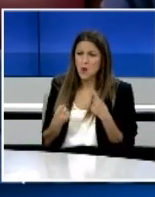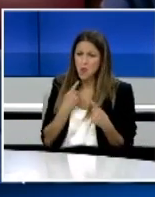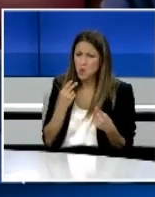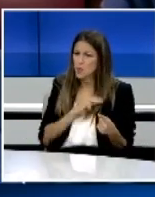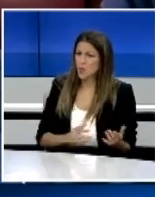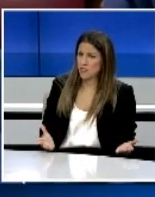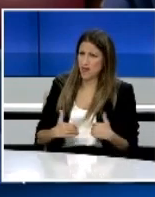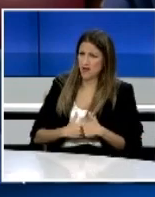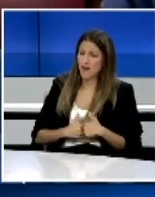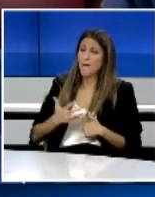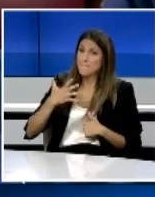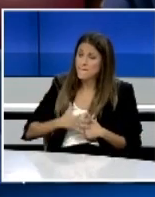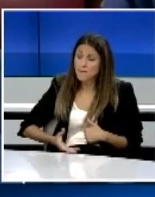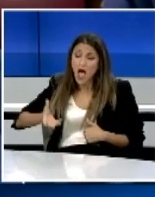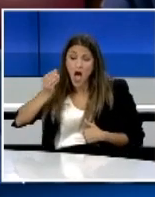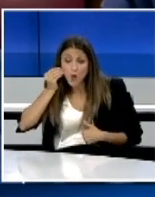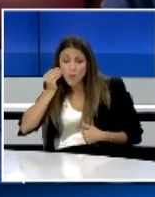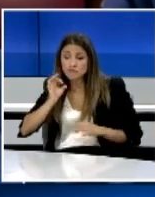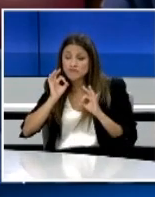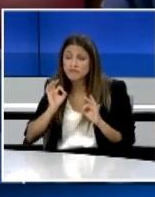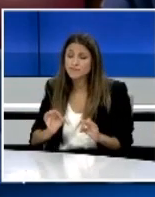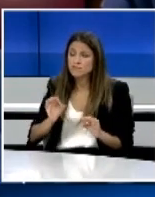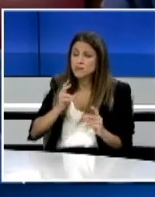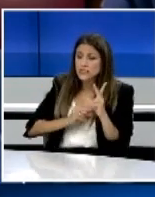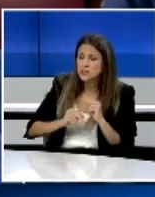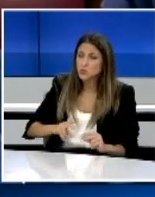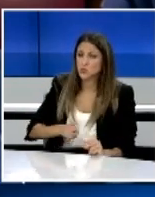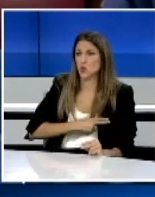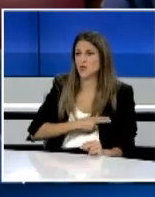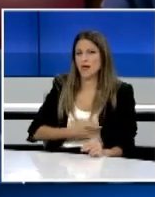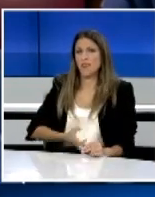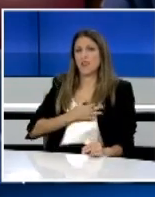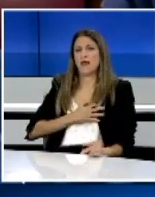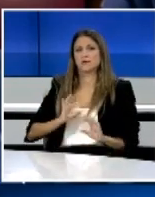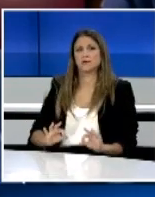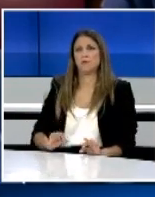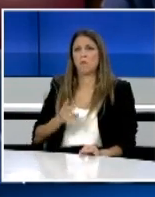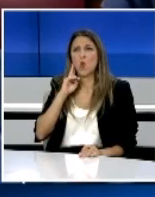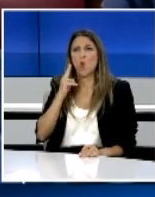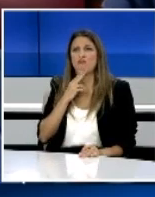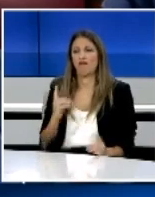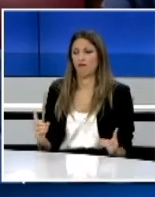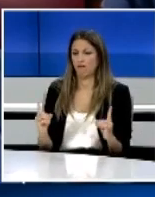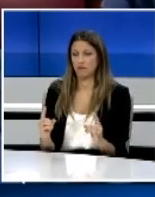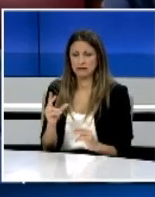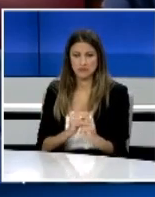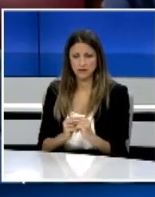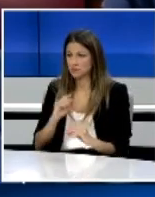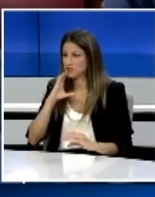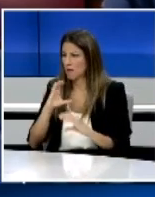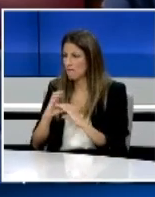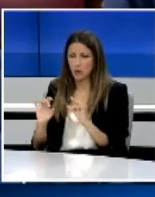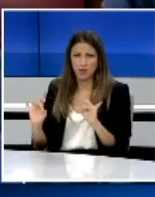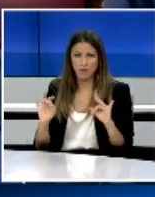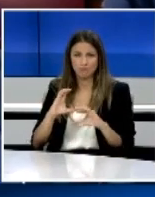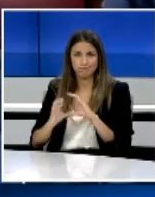μεταξύ κοφών. Και κλείνω με αυτό. Θα είμαι, όπως υποσχέθηκα, πάρα πολύ σύντομος, κύριε Πρόεδρε. Κοιτάξτε, κύριε Μητσοτάκη,